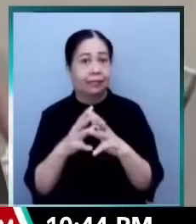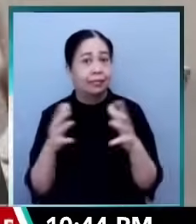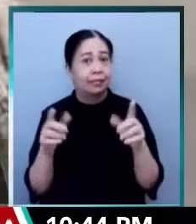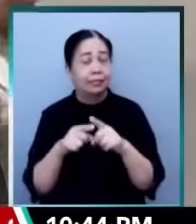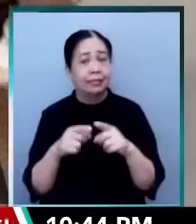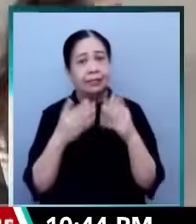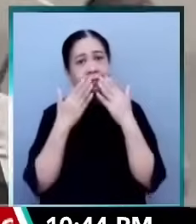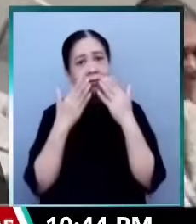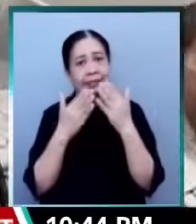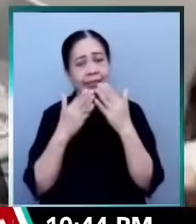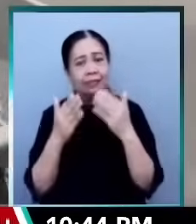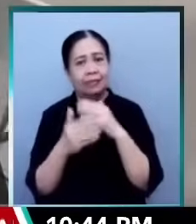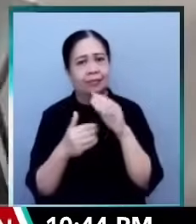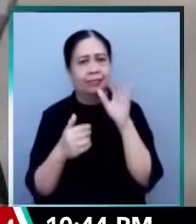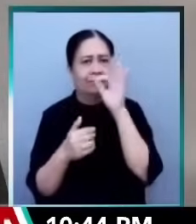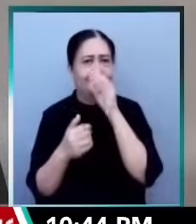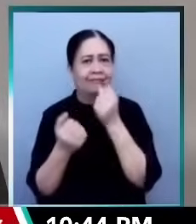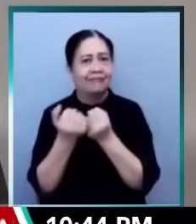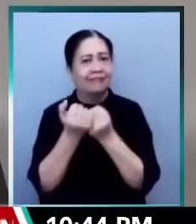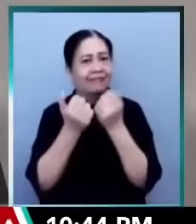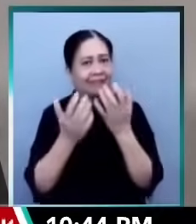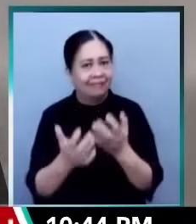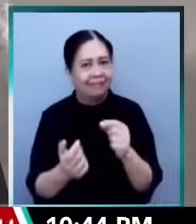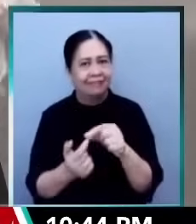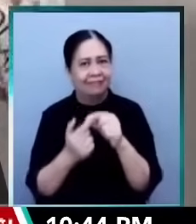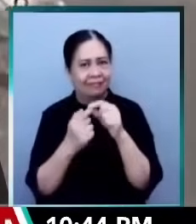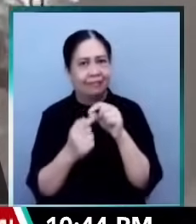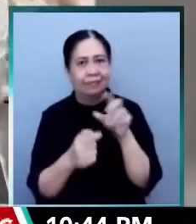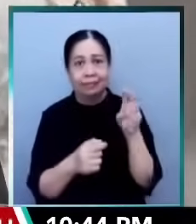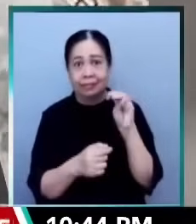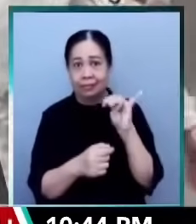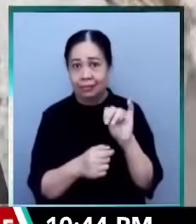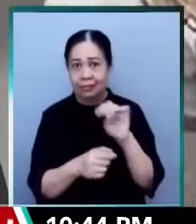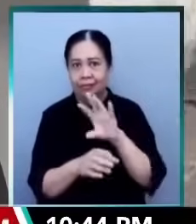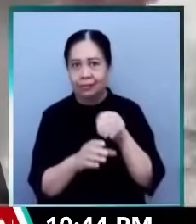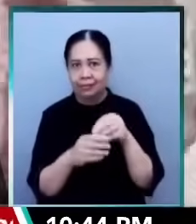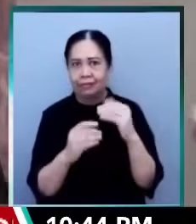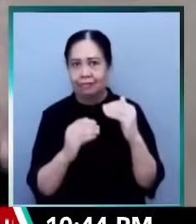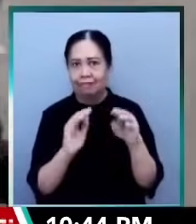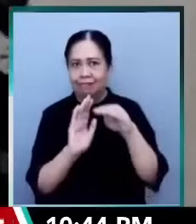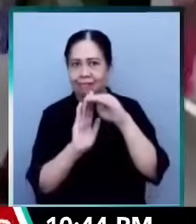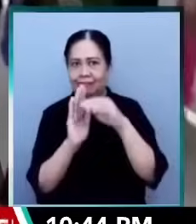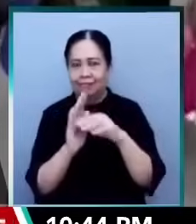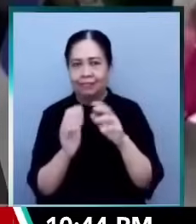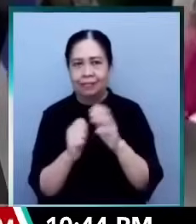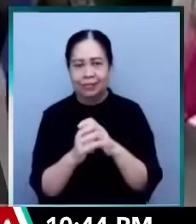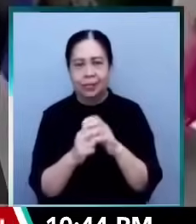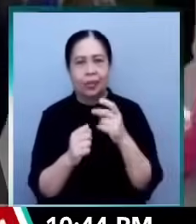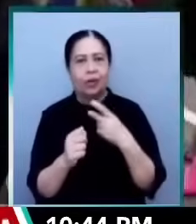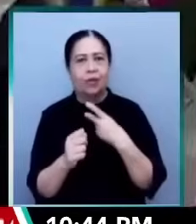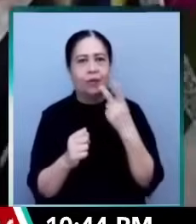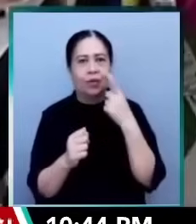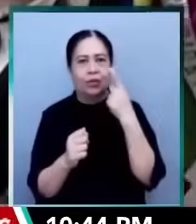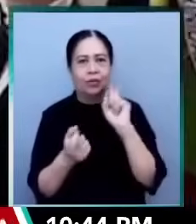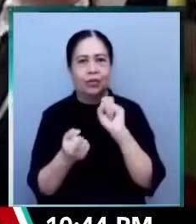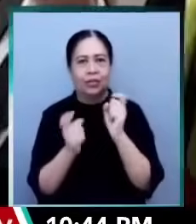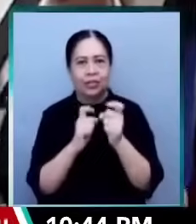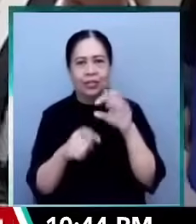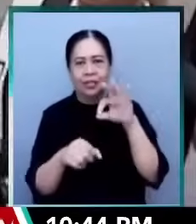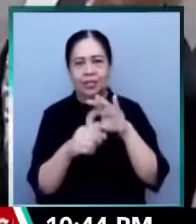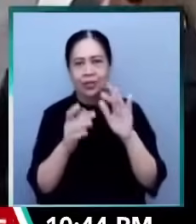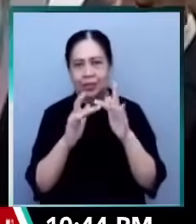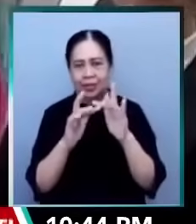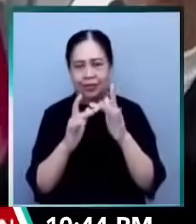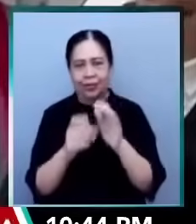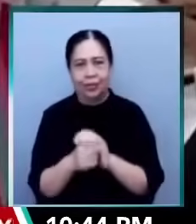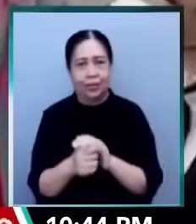Pinoy supporters, lalo't isa si Michelle sa mga leading sa Voice for Change online voting. All out din ang support ng